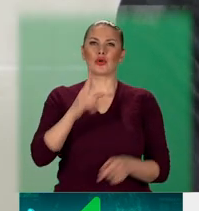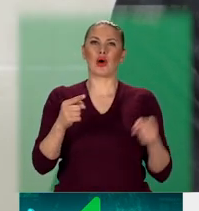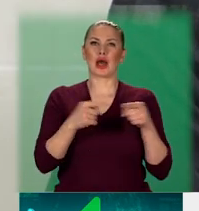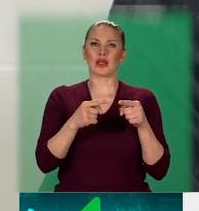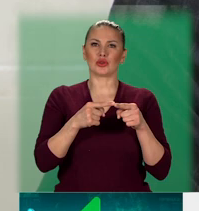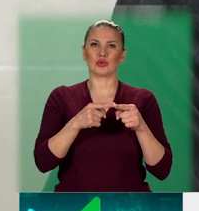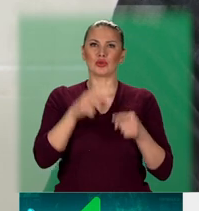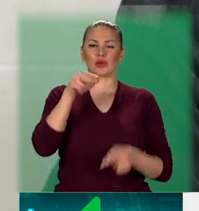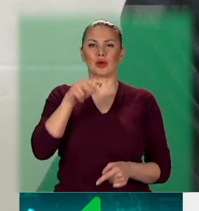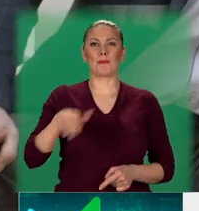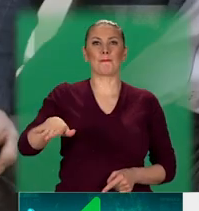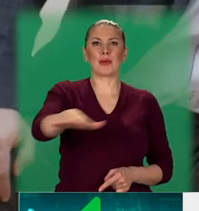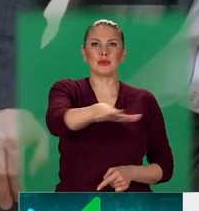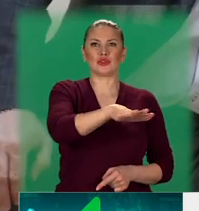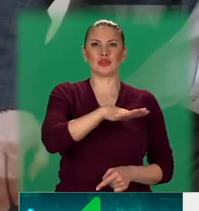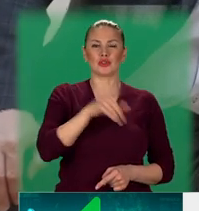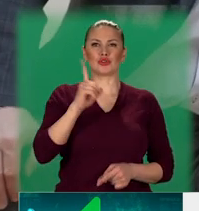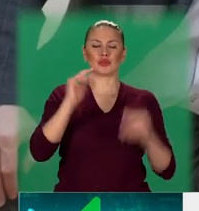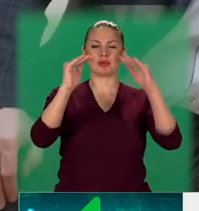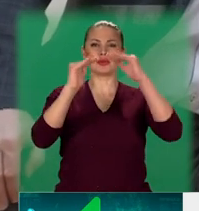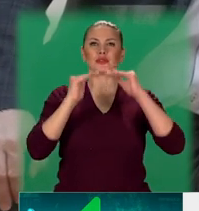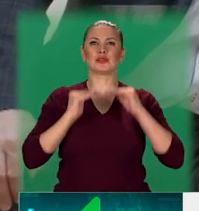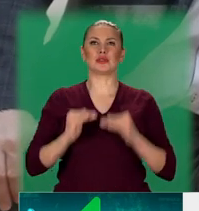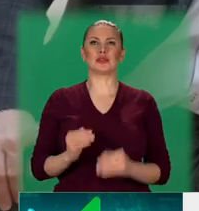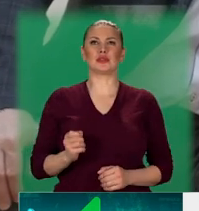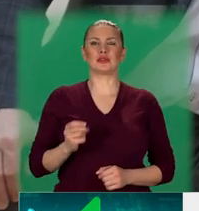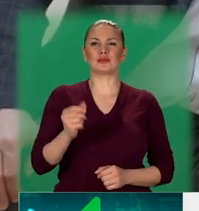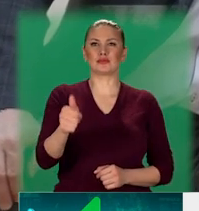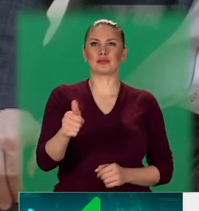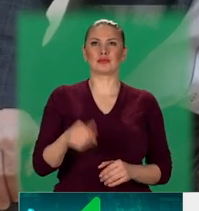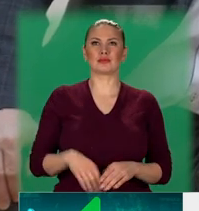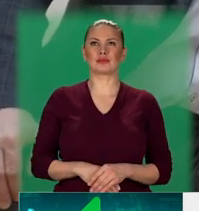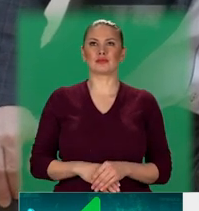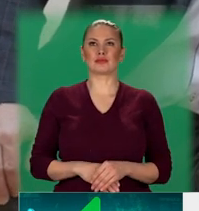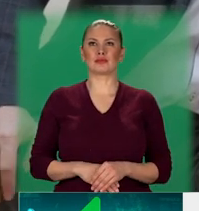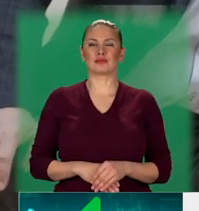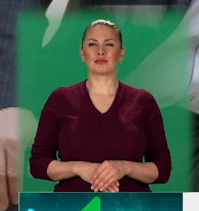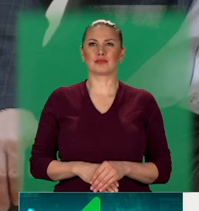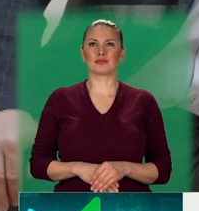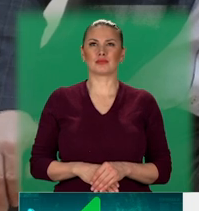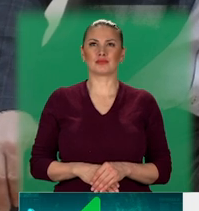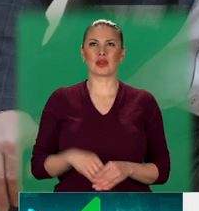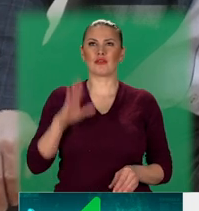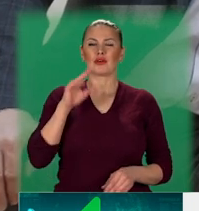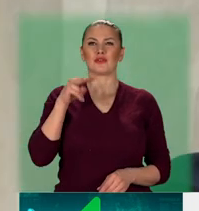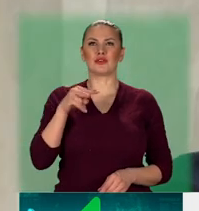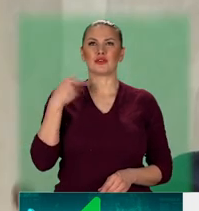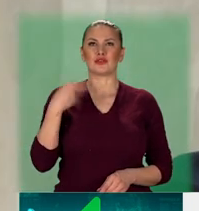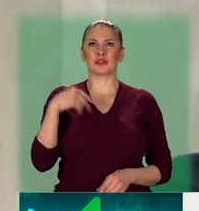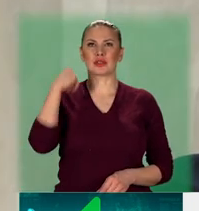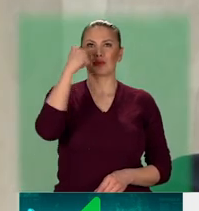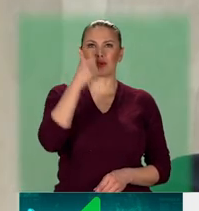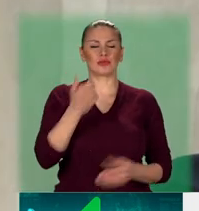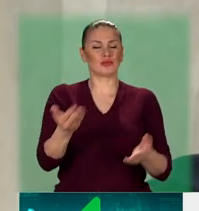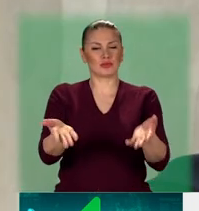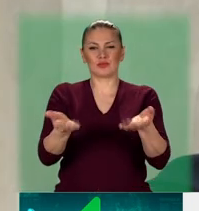или муниципальная собственность, что происходит? Мы в 2020 году не взимаем эту плату, и эта